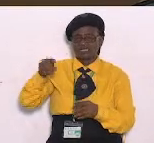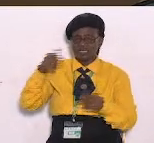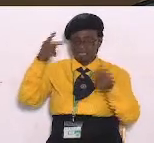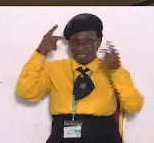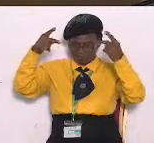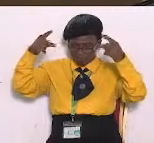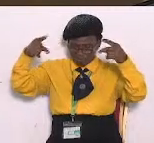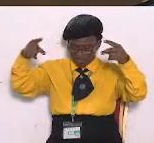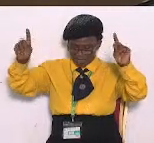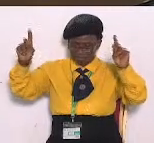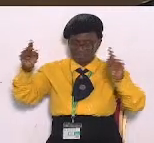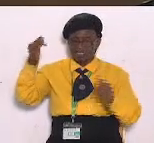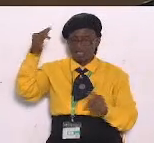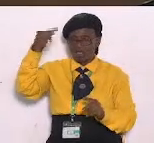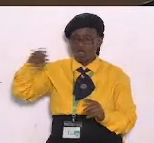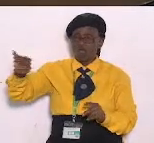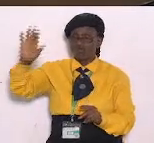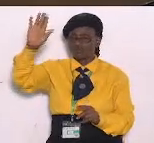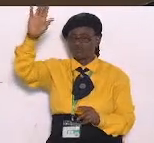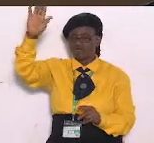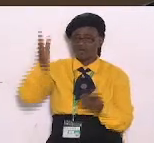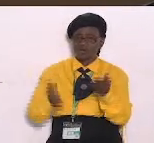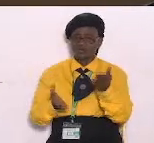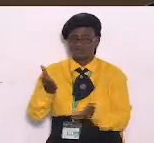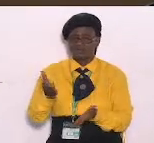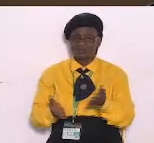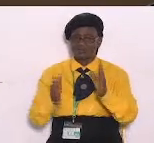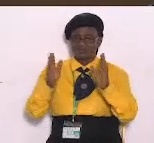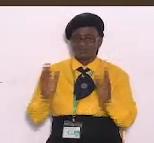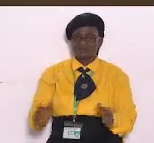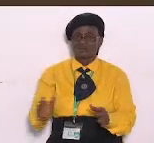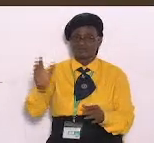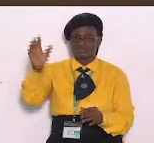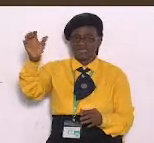plaisir dans la prospérité de ton